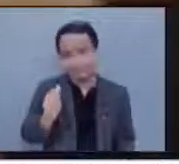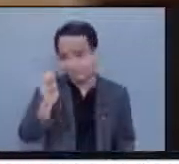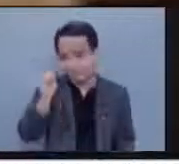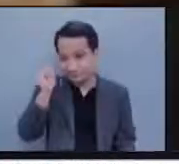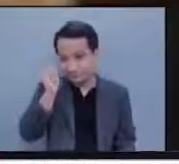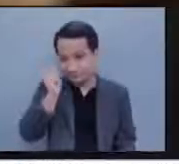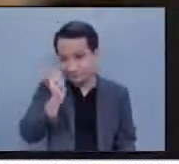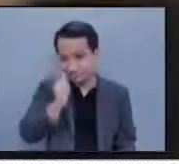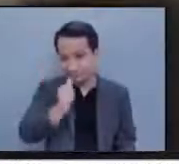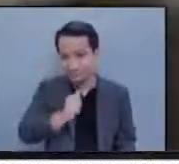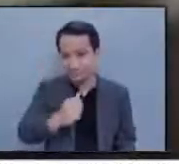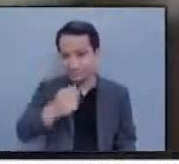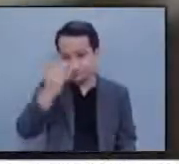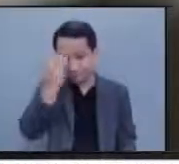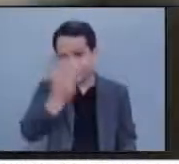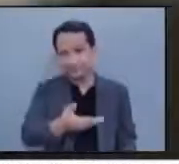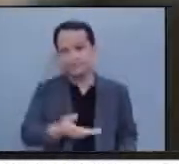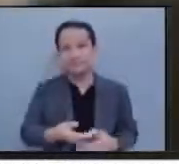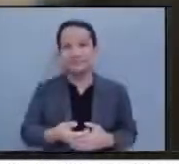nagsabi na lang ako na